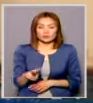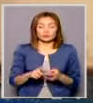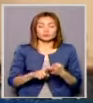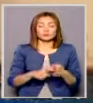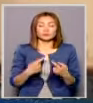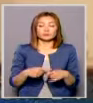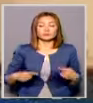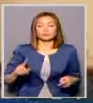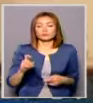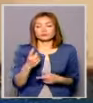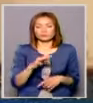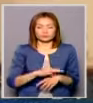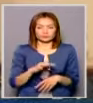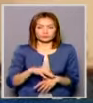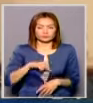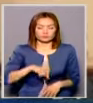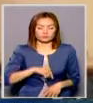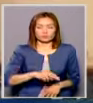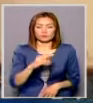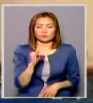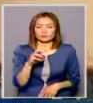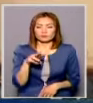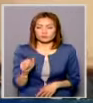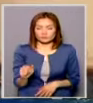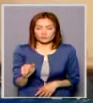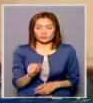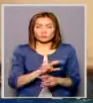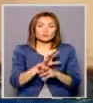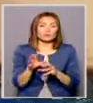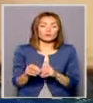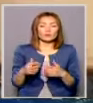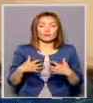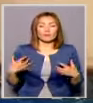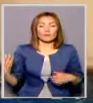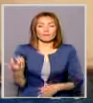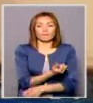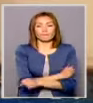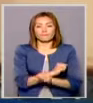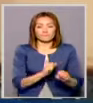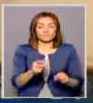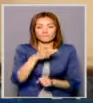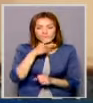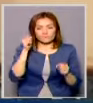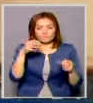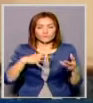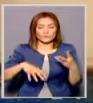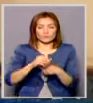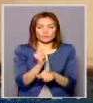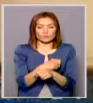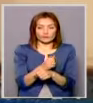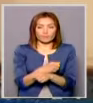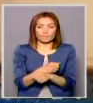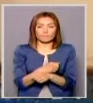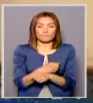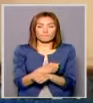инфекционного ринотрахеита, чумы и эхимококоза. Все поголовье коров, овец и коз, верблюдов